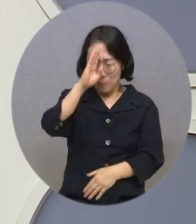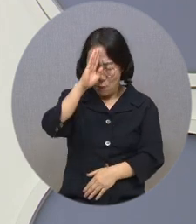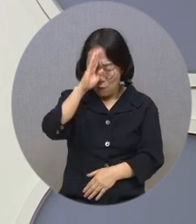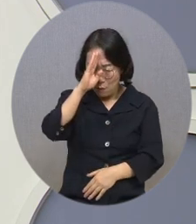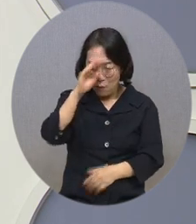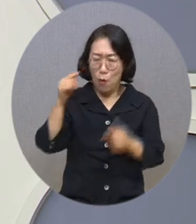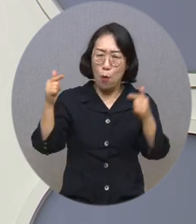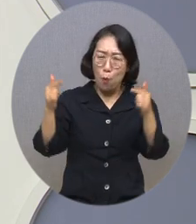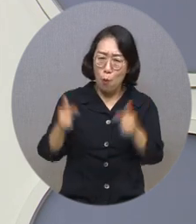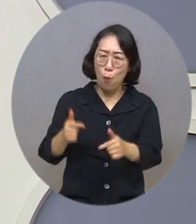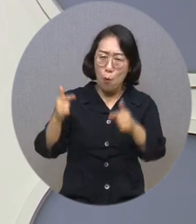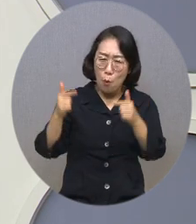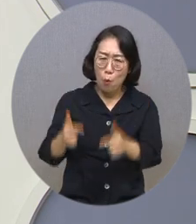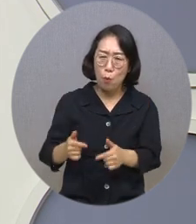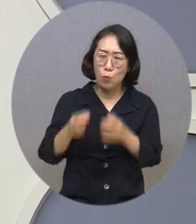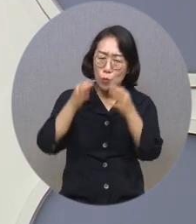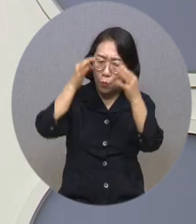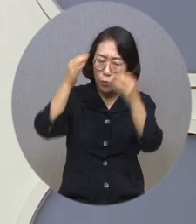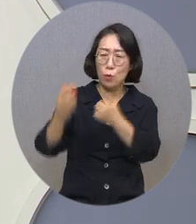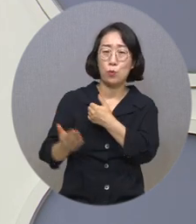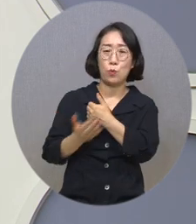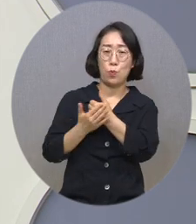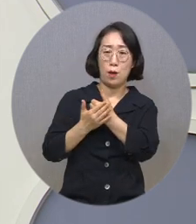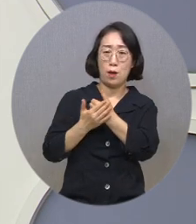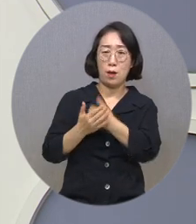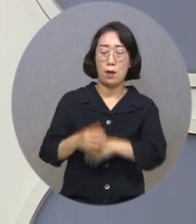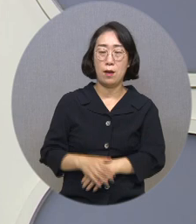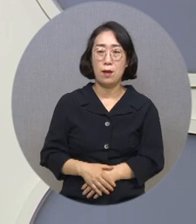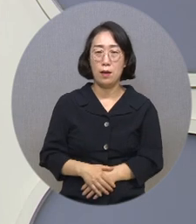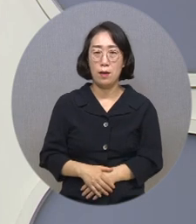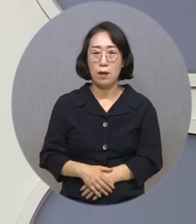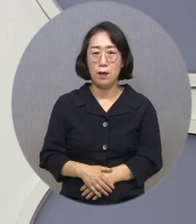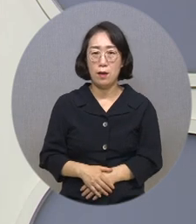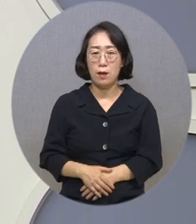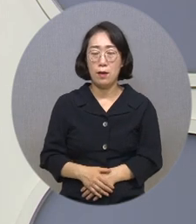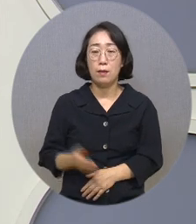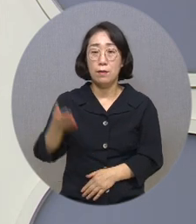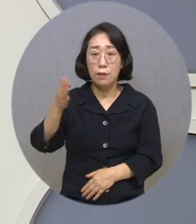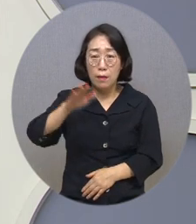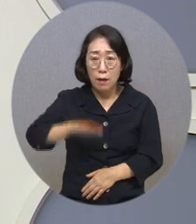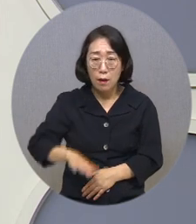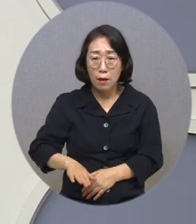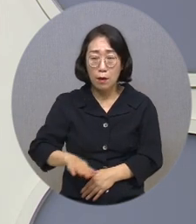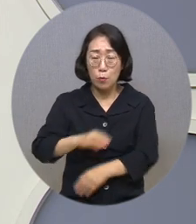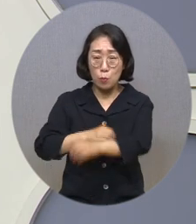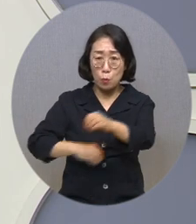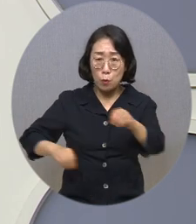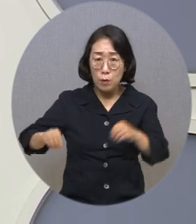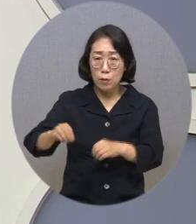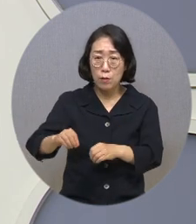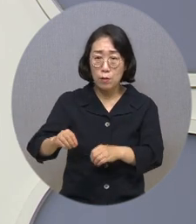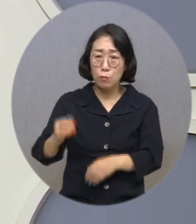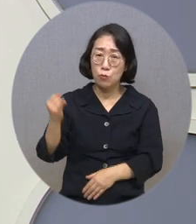그 발버둥을 치고 그 노력했는데 예. 5년 전 췌장암